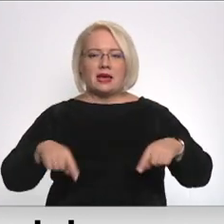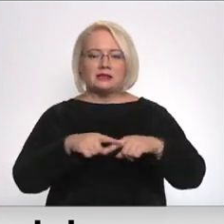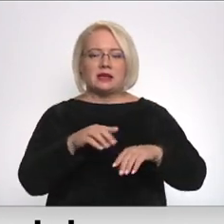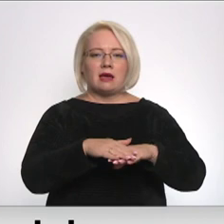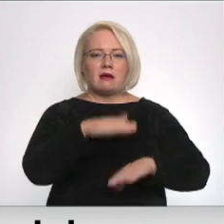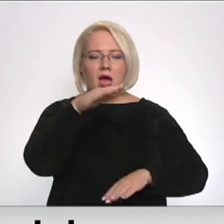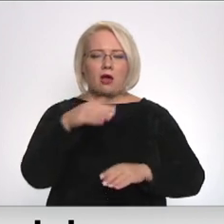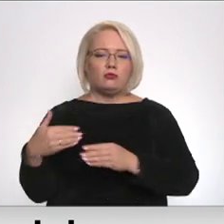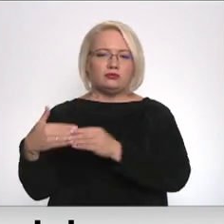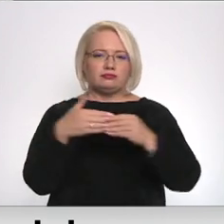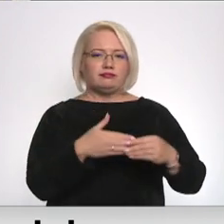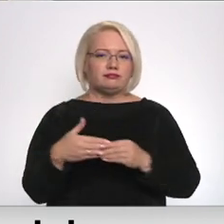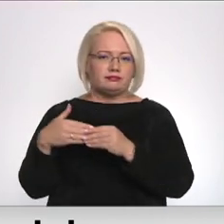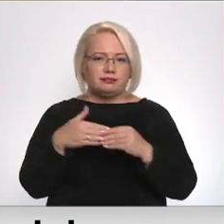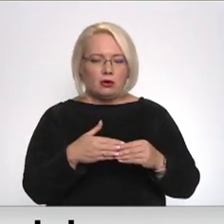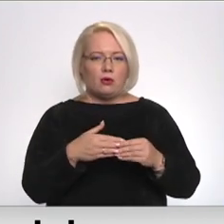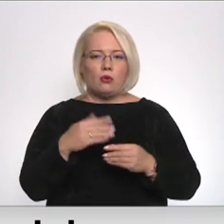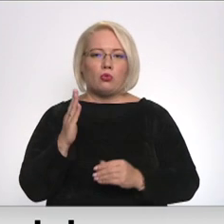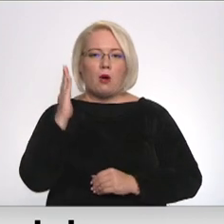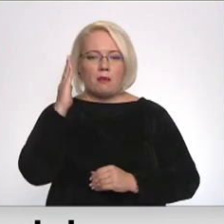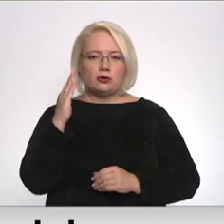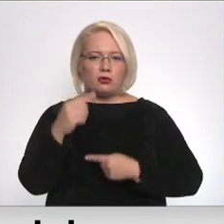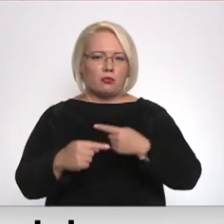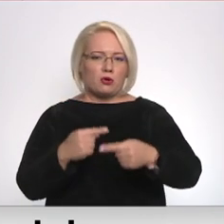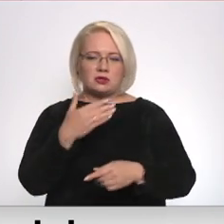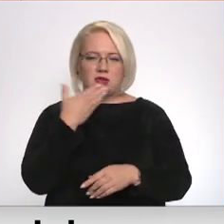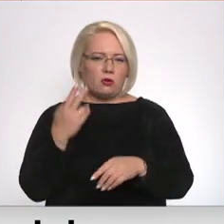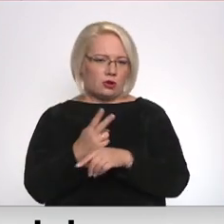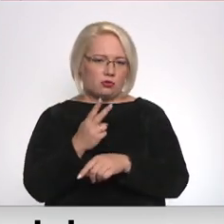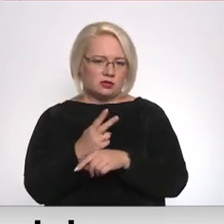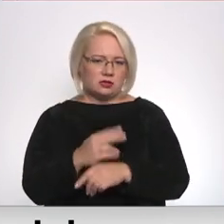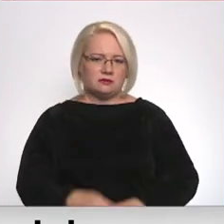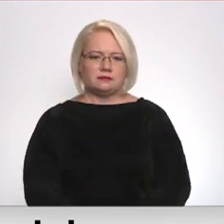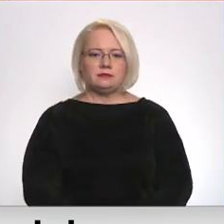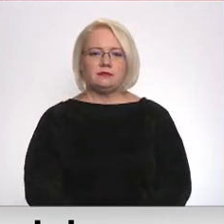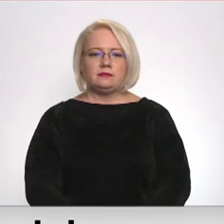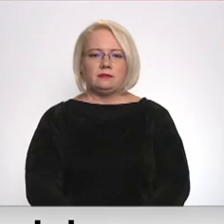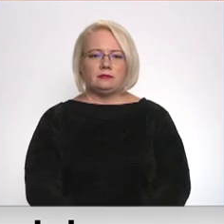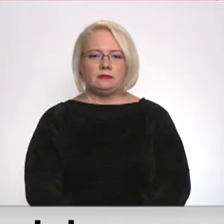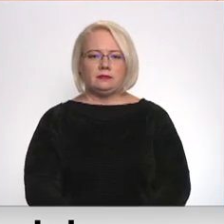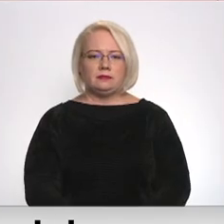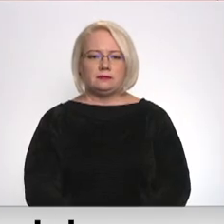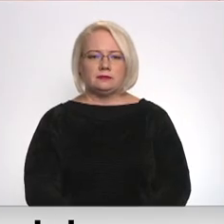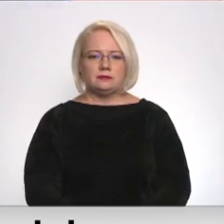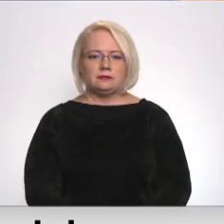tiek papildināti un nobalsošanas process neesot traucēts. Ģirts Zvirbulis, Māris Jurgensons, Latvijas televīzija.